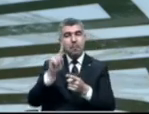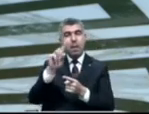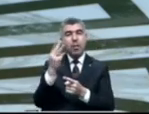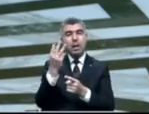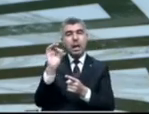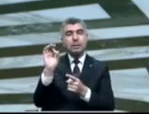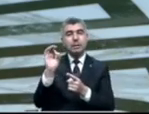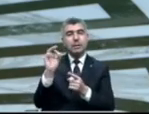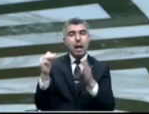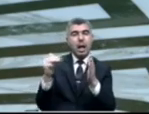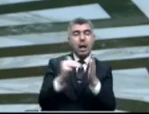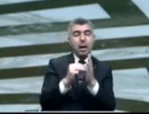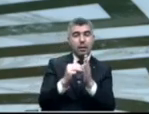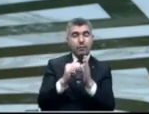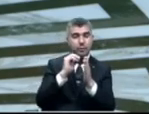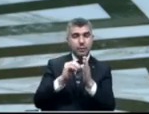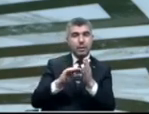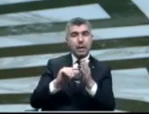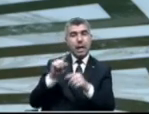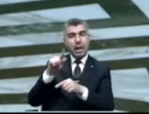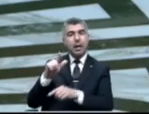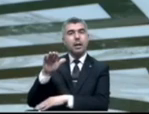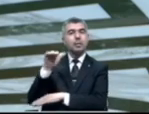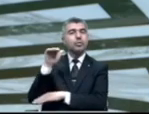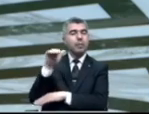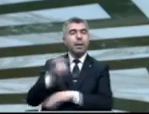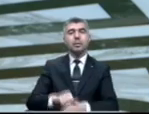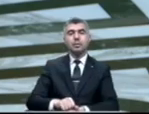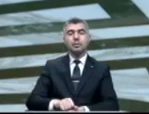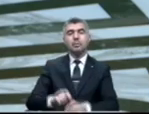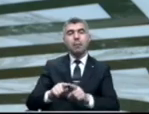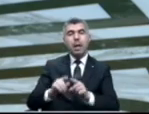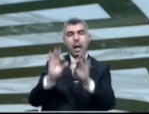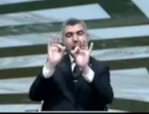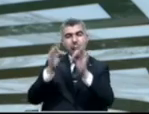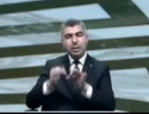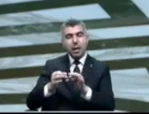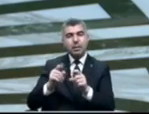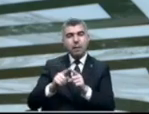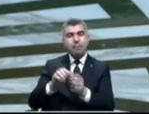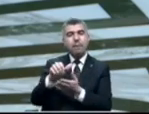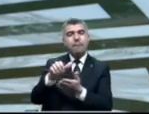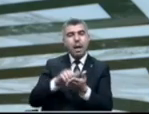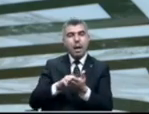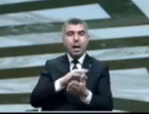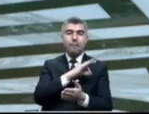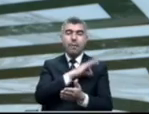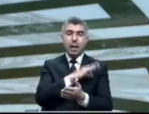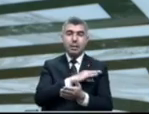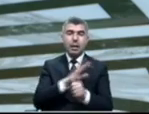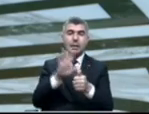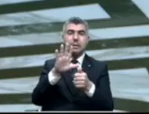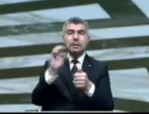130,000 رأس من القطيع بما فيها الإبل، وبلغ عدد كذلك الفلاحين المستفيدين